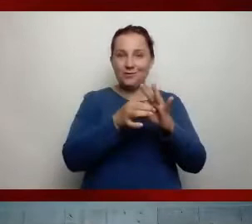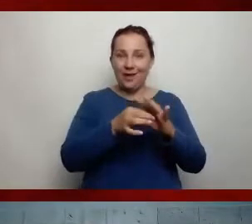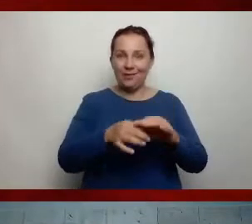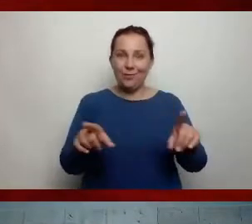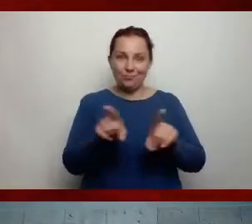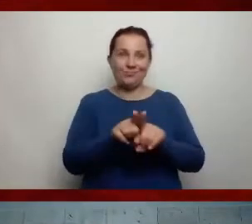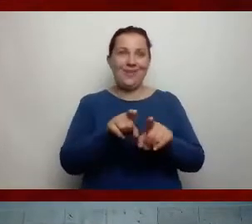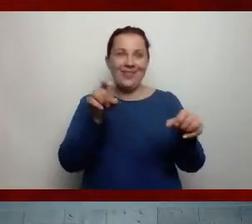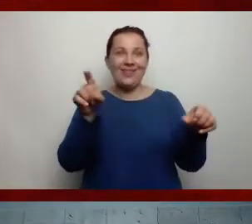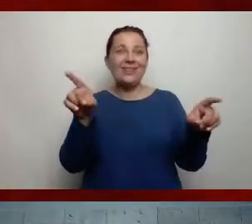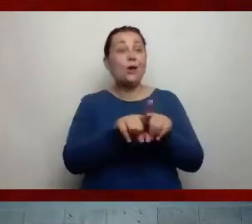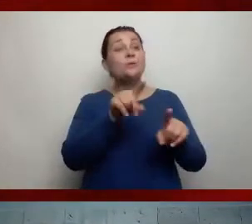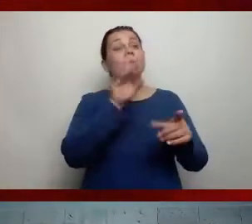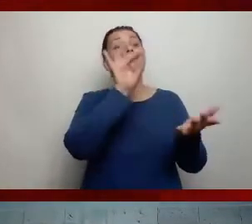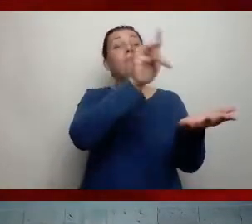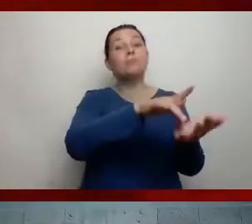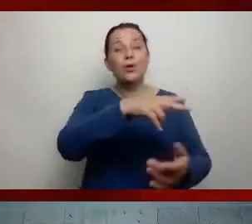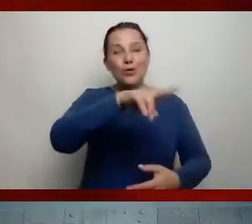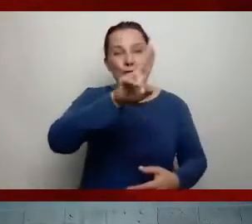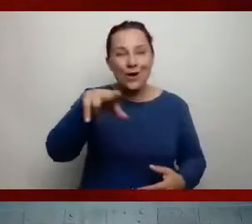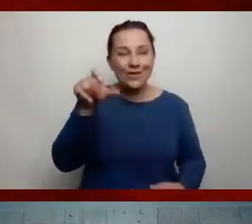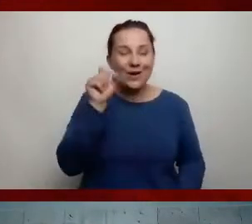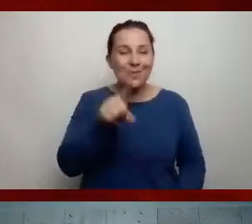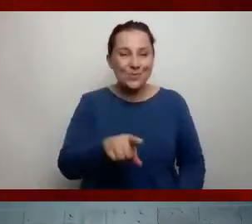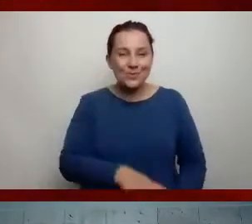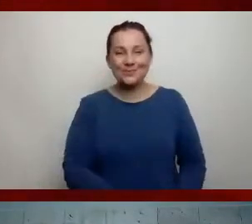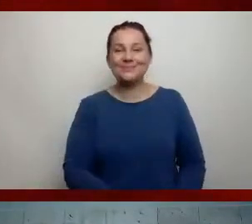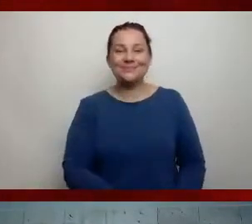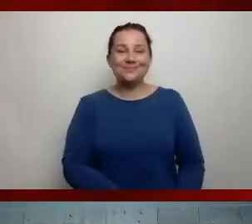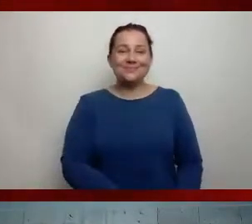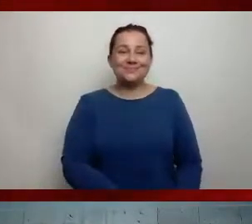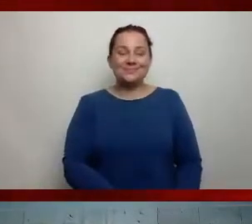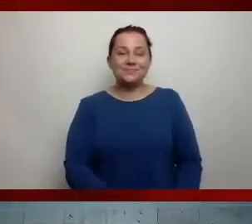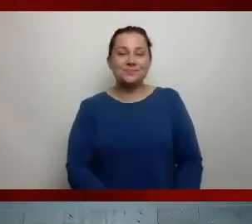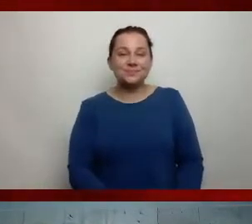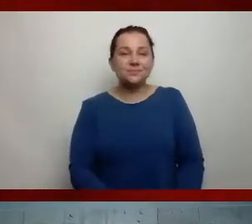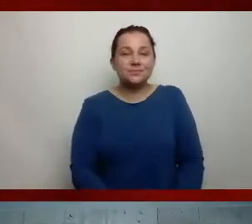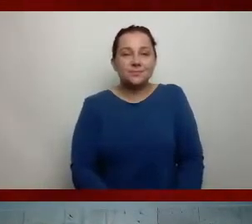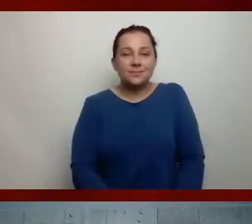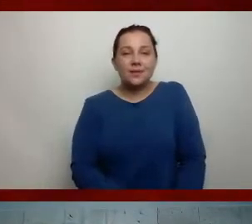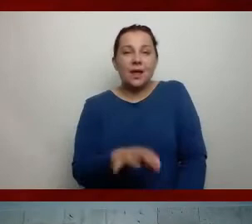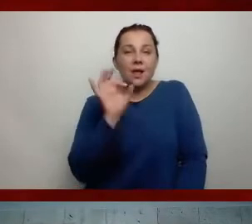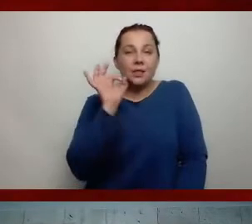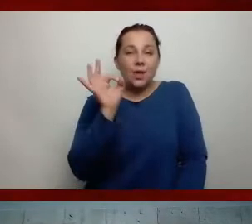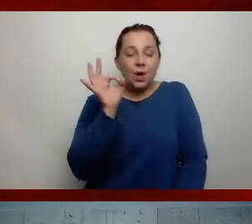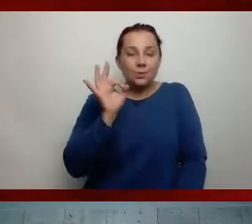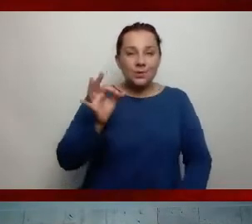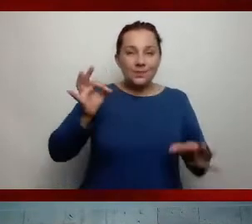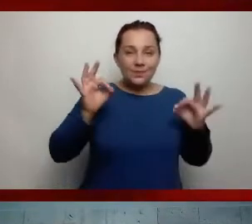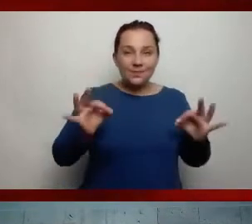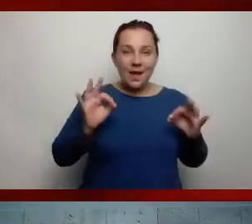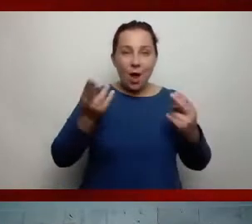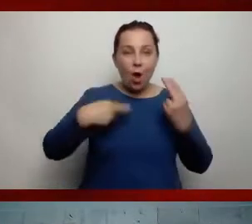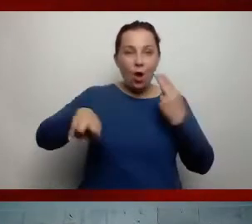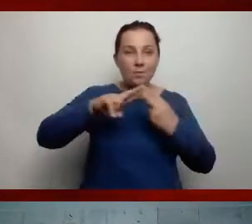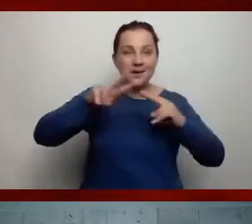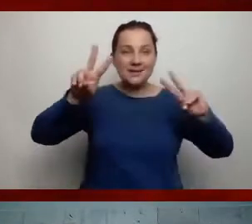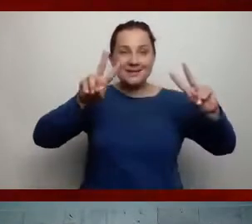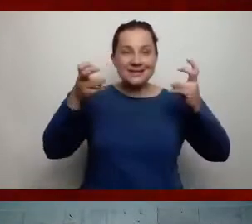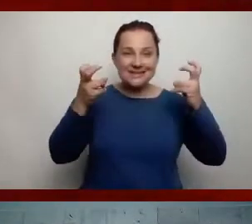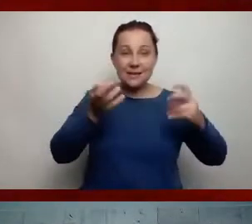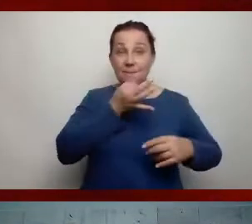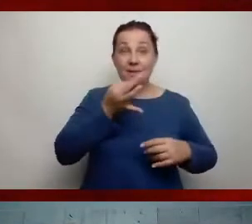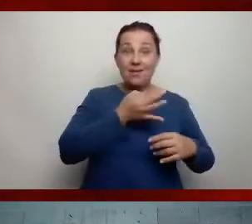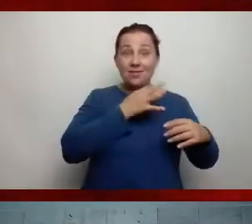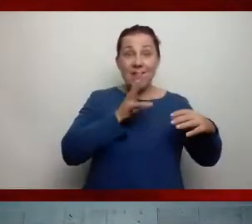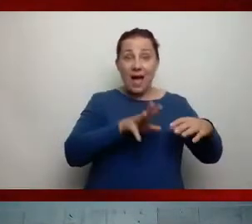szukać w Norwegii. Tak, gdzieś tam przez tak, pana... Tak, właśnie. Dobrze, teraz odpowiedź cytatów na pytanie, które